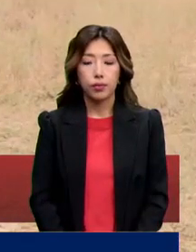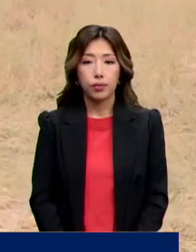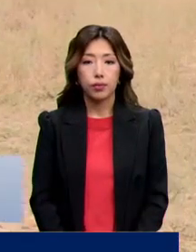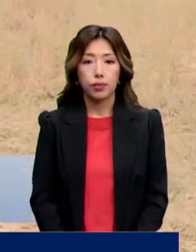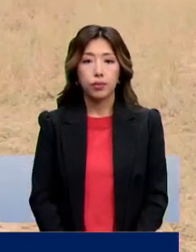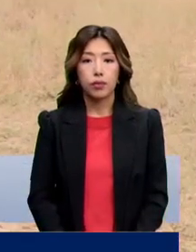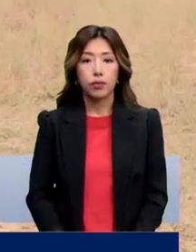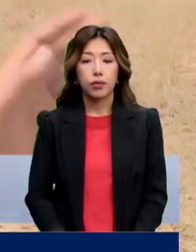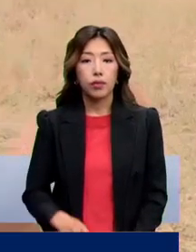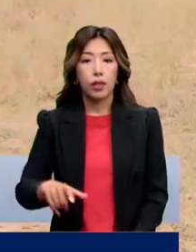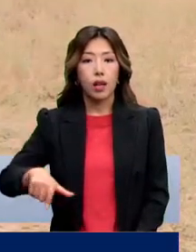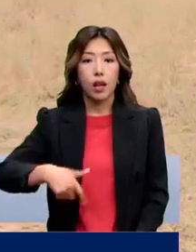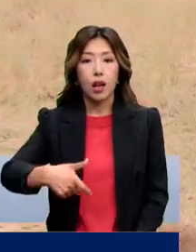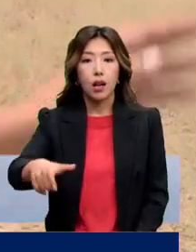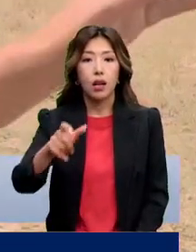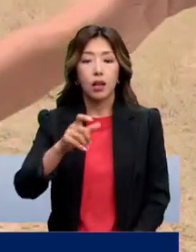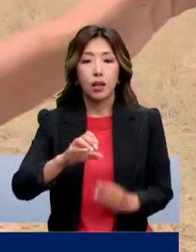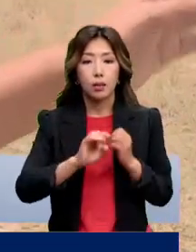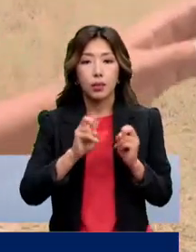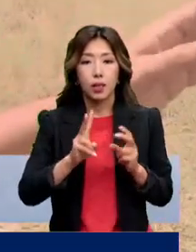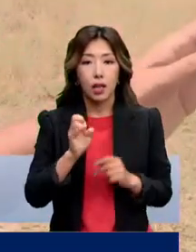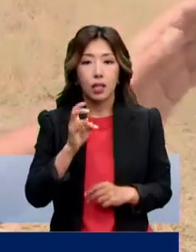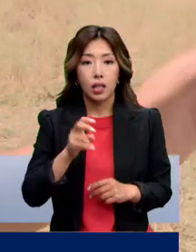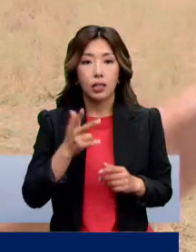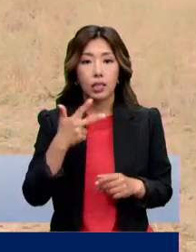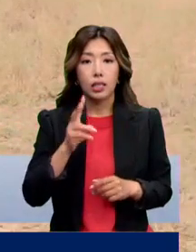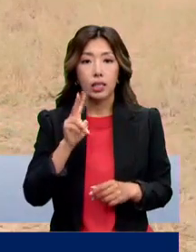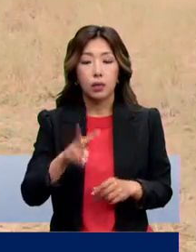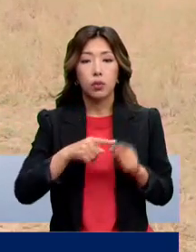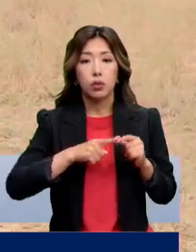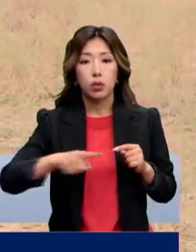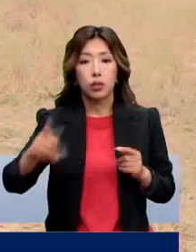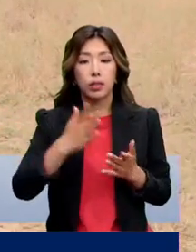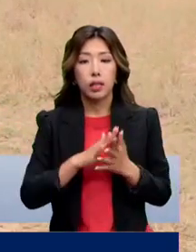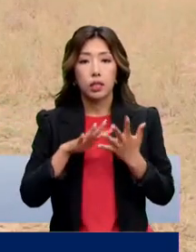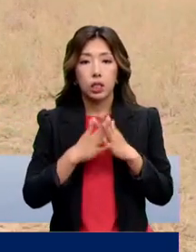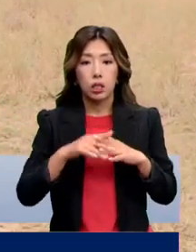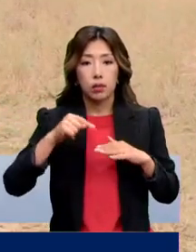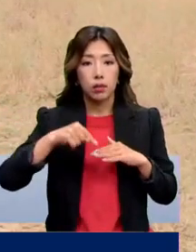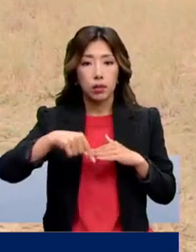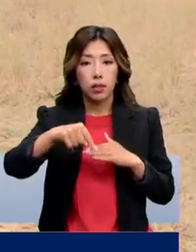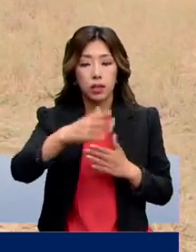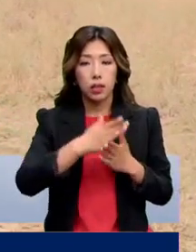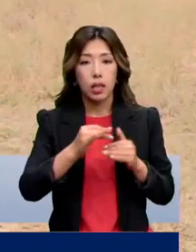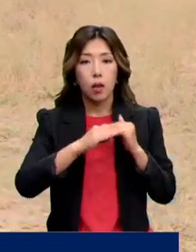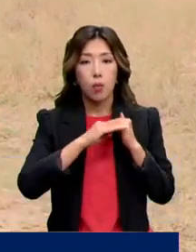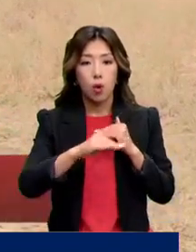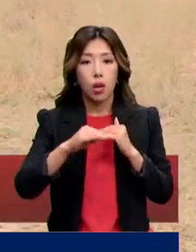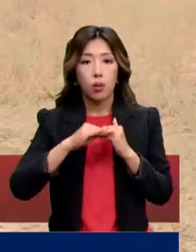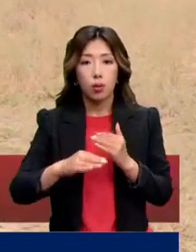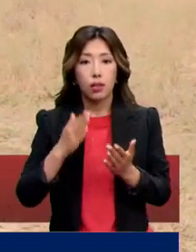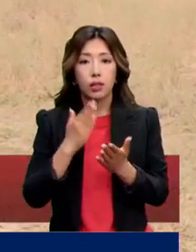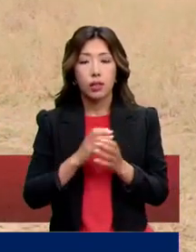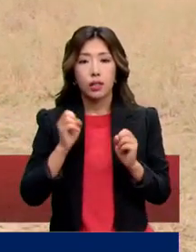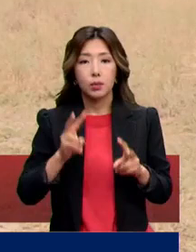Канал протяженностью более 30 километров. Он проходит через несколько сел. Тут расположены поля Айтаханова,